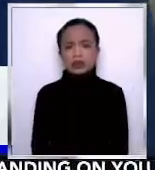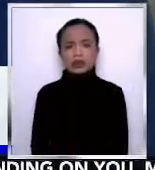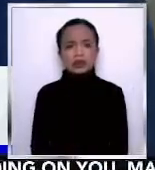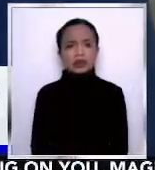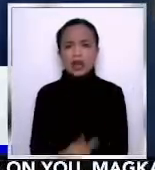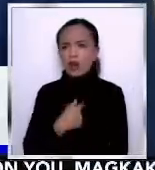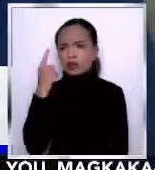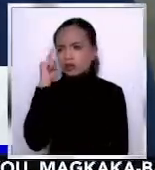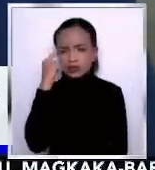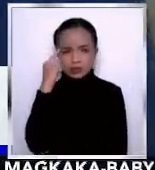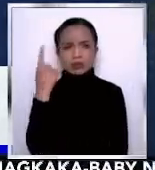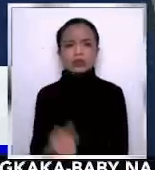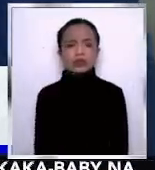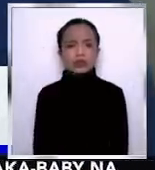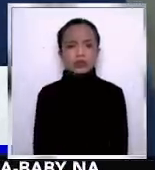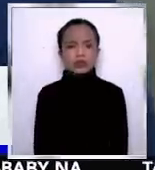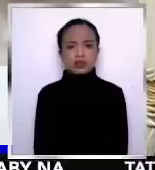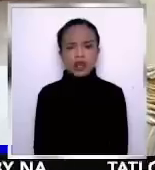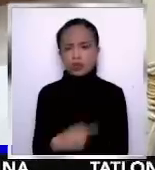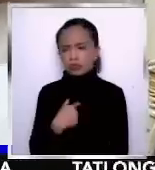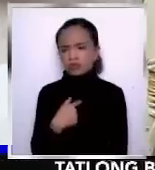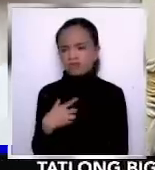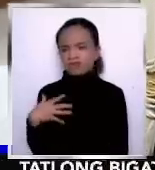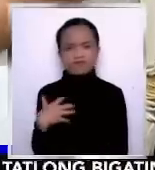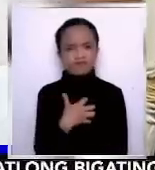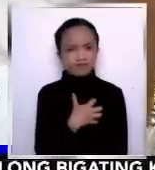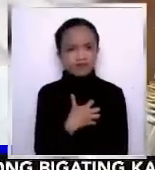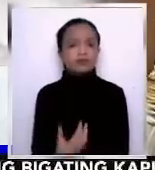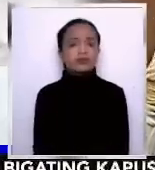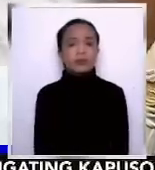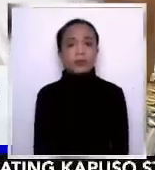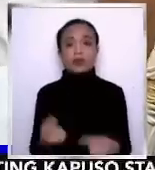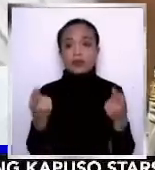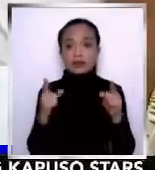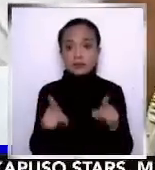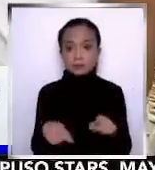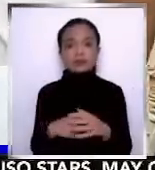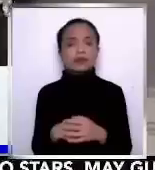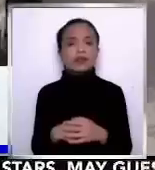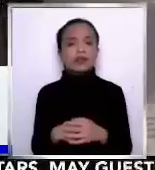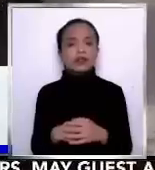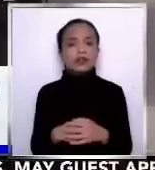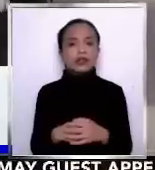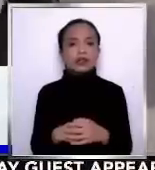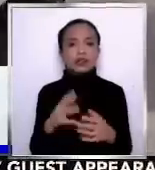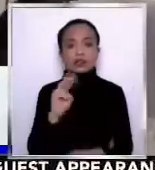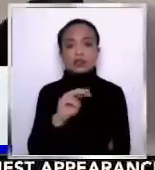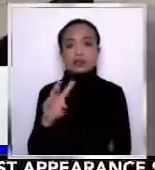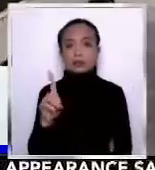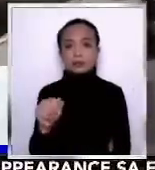sa ngayon. So mamaalob ko sa kanila. Dahil sa nangyari, mas tututukan daw ng MMDA ang clearing